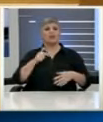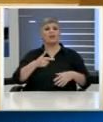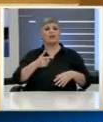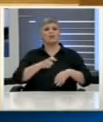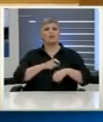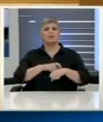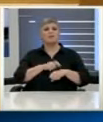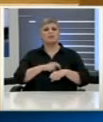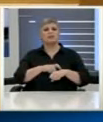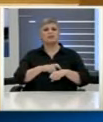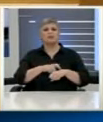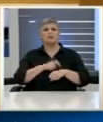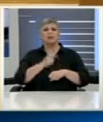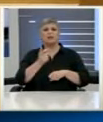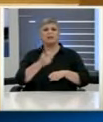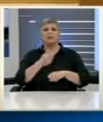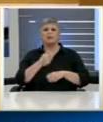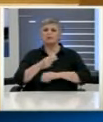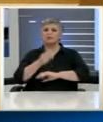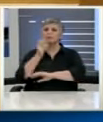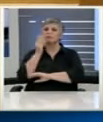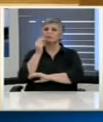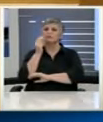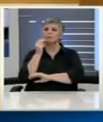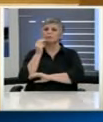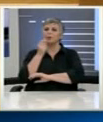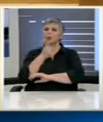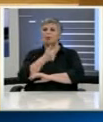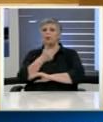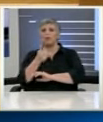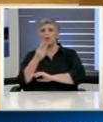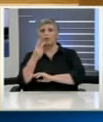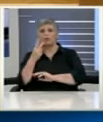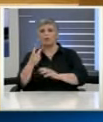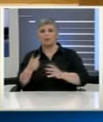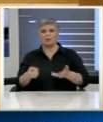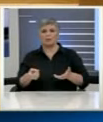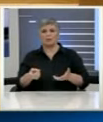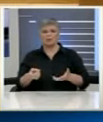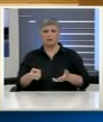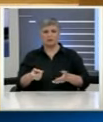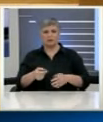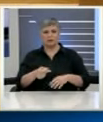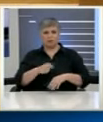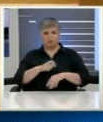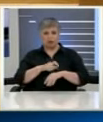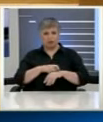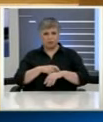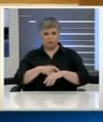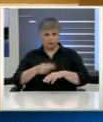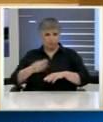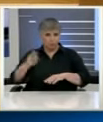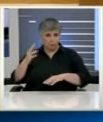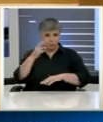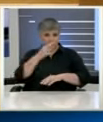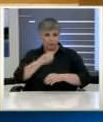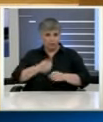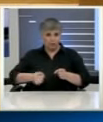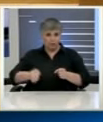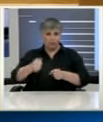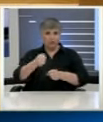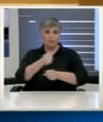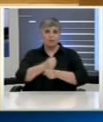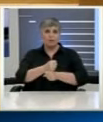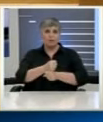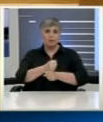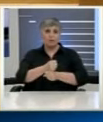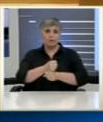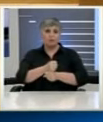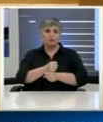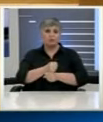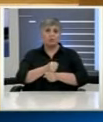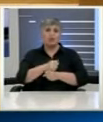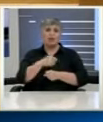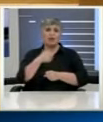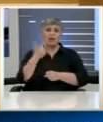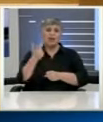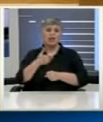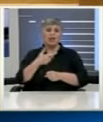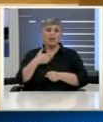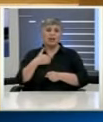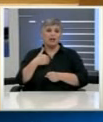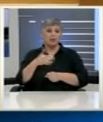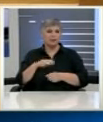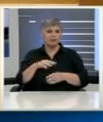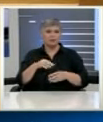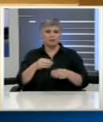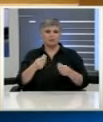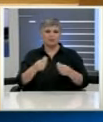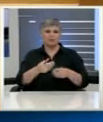παρα της κατάστασης της χώρας είστε πρωθυπουργός λυπάμαι που το λέω είστε ένας πρωθυπουργός πολύ κατώτερος των